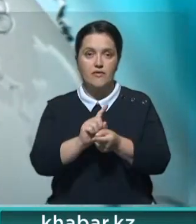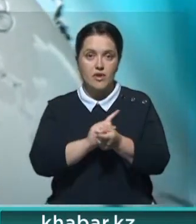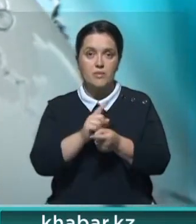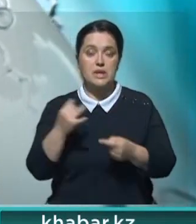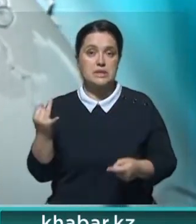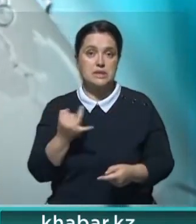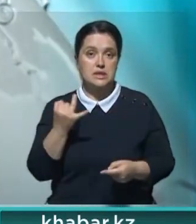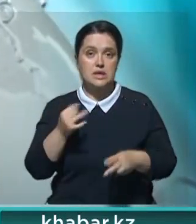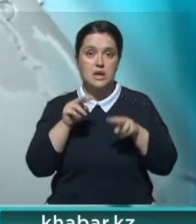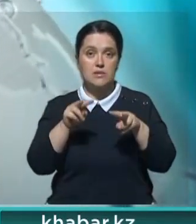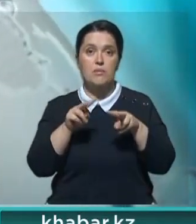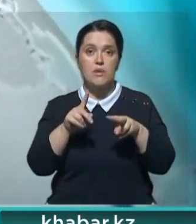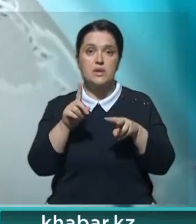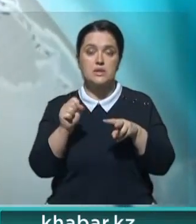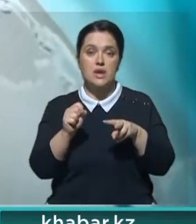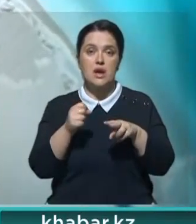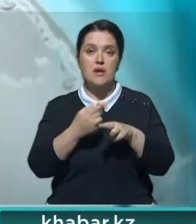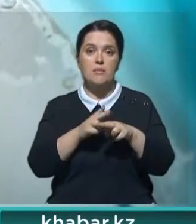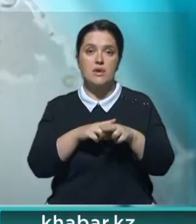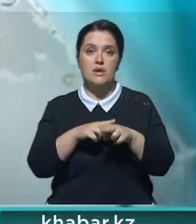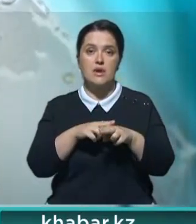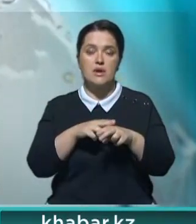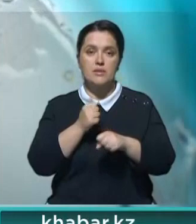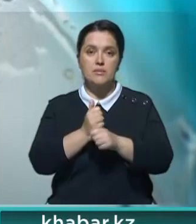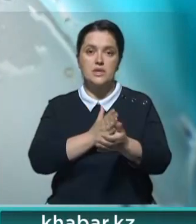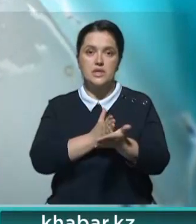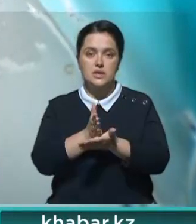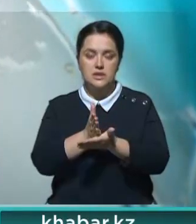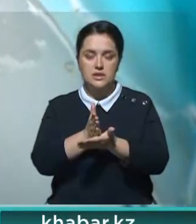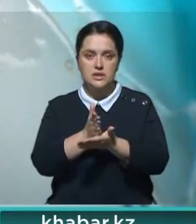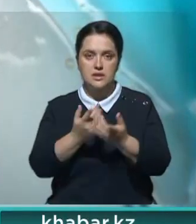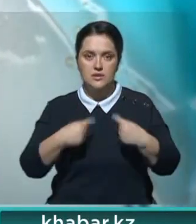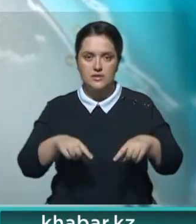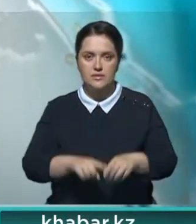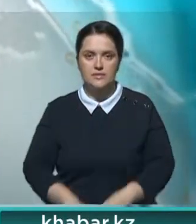особым интересом наблюдает за ходом трансформации основных политических институтов.